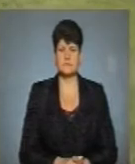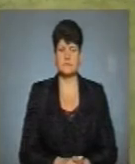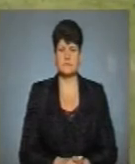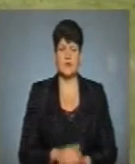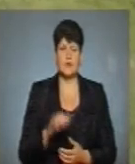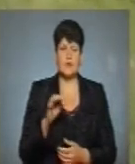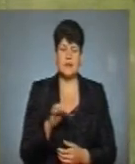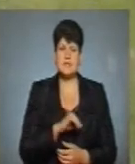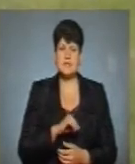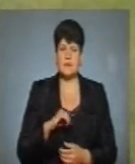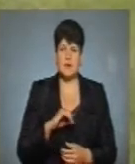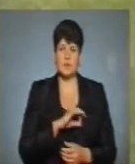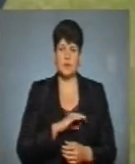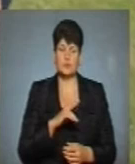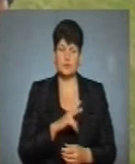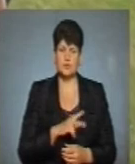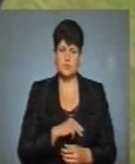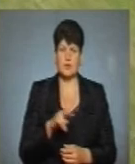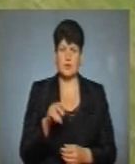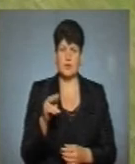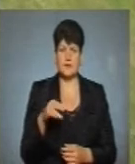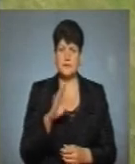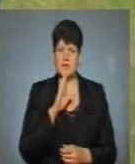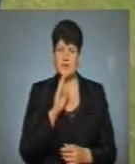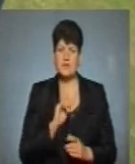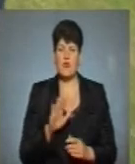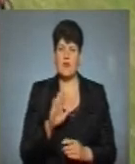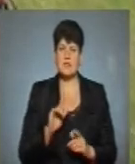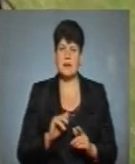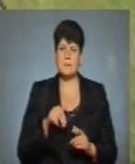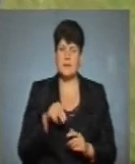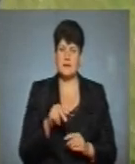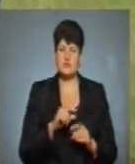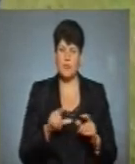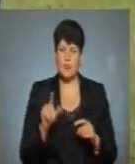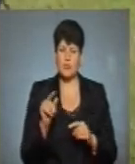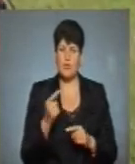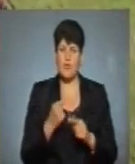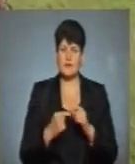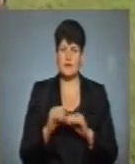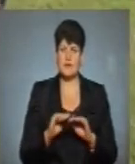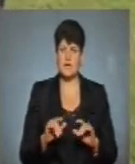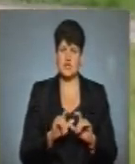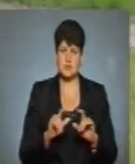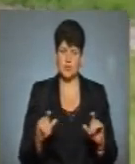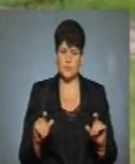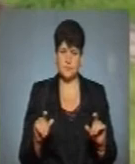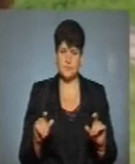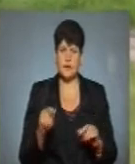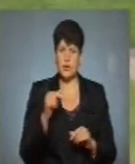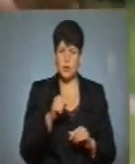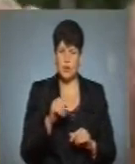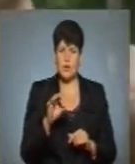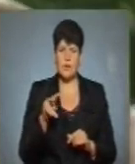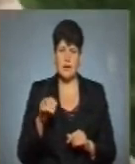Олена сама виховує доньку Ладу. Дівчинка у вересні піде до школи. З понеділка ж повертається до дитячого садочку. Туди Олена